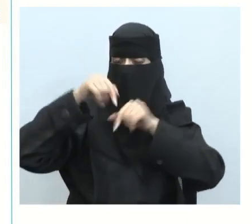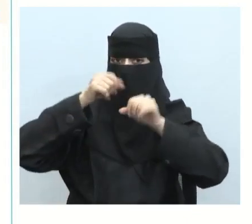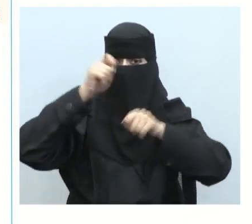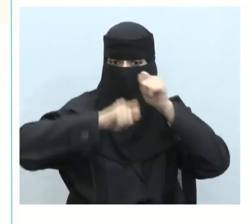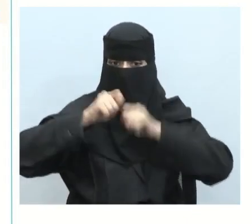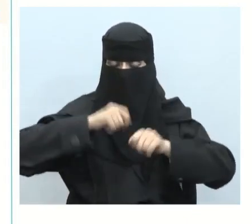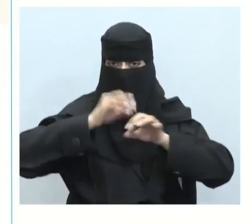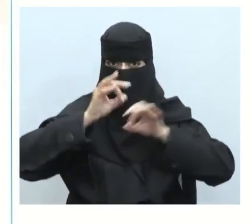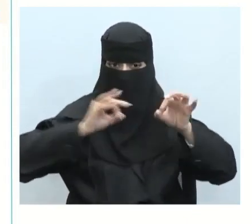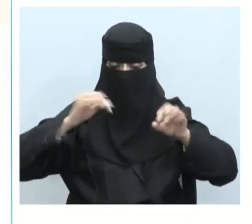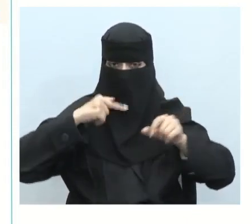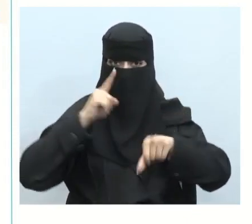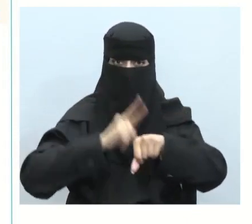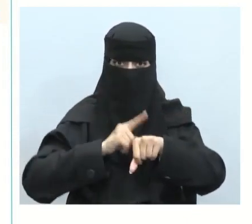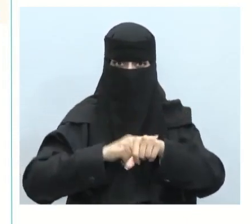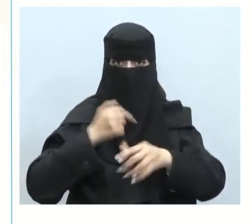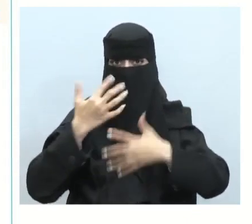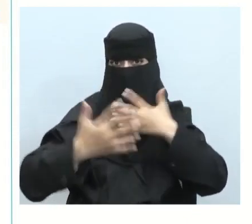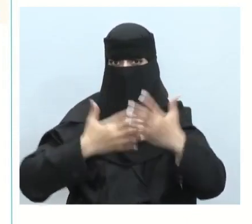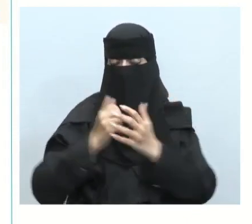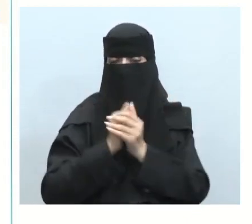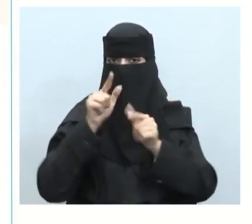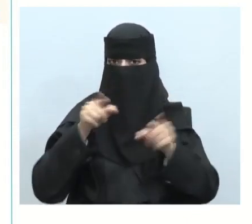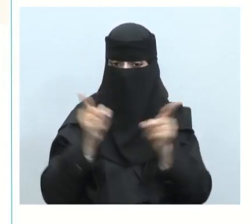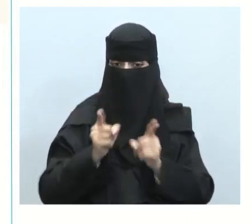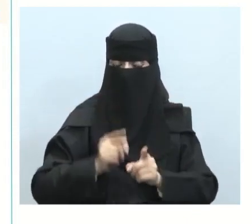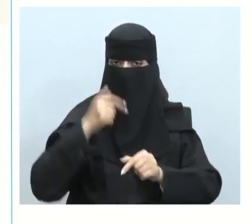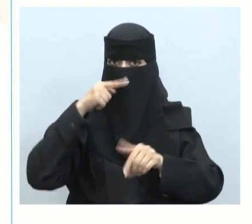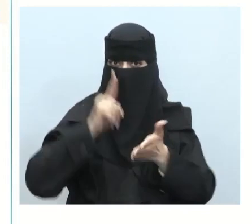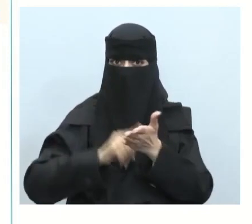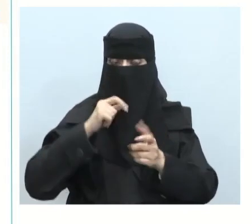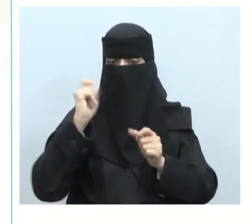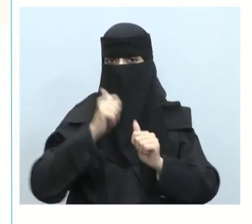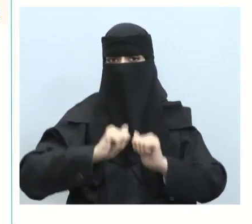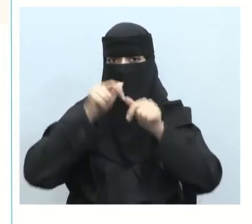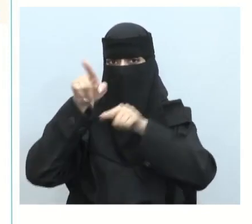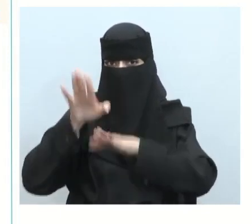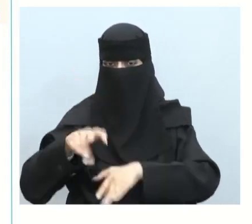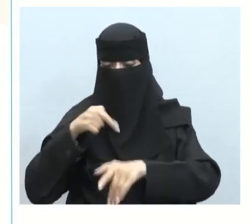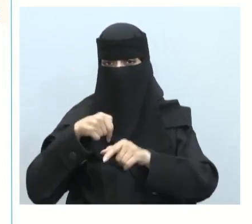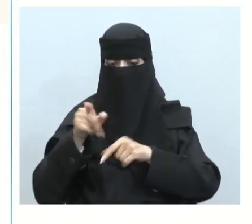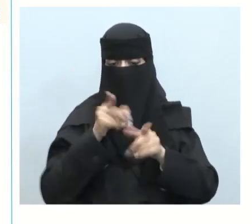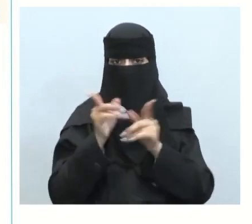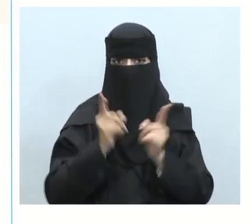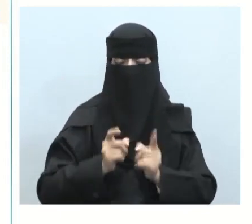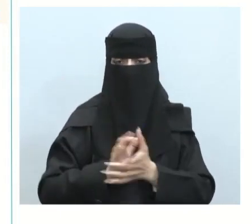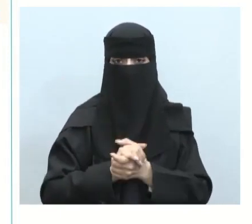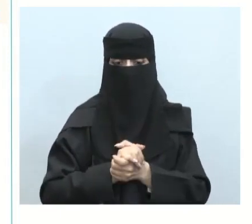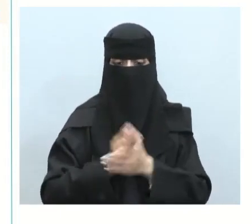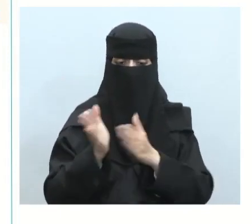الوقت والحركه اذا نحدد لهم الوقت نحدد لهم الاجراءات ويجب عليهم ان ينفذوا هذه وفق الاجراءات